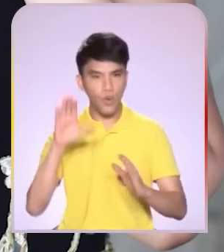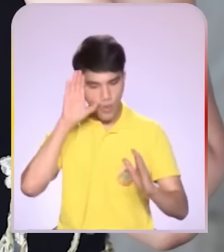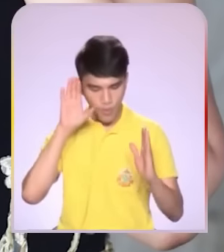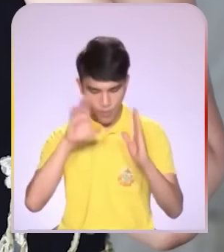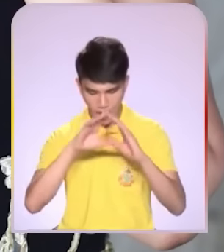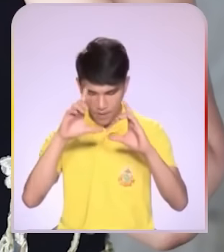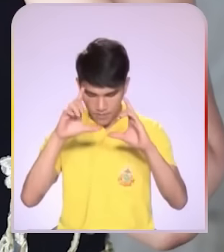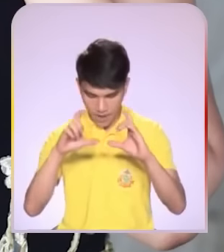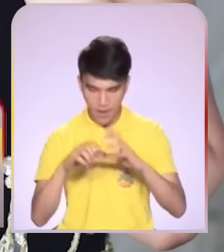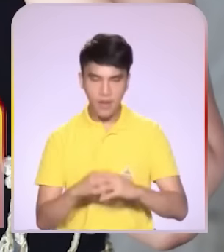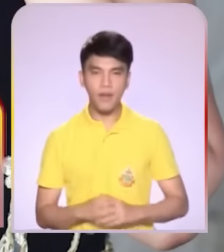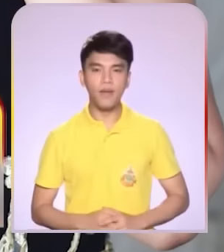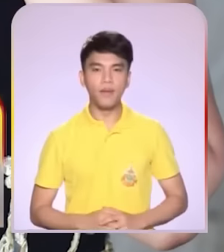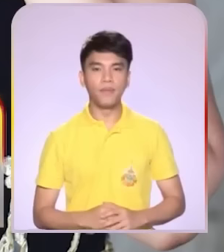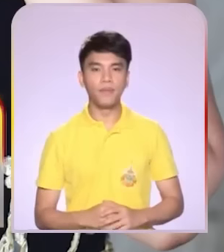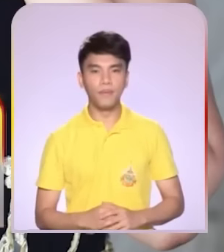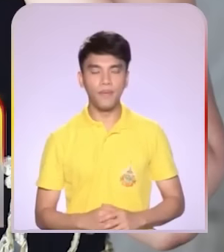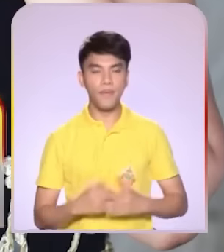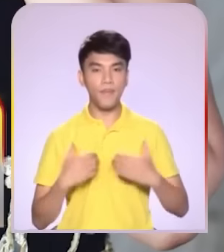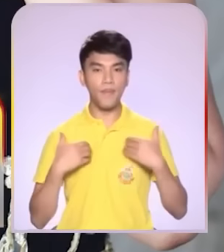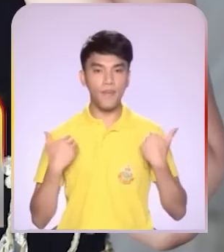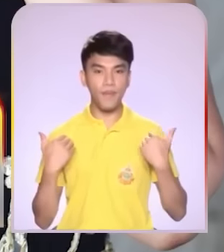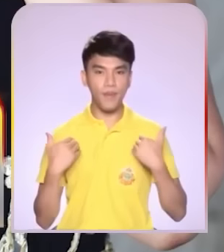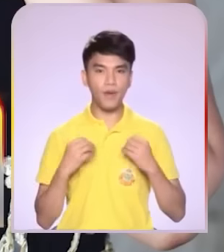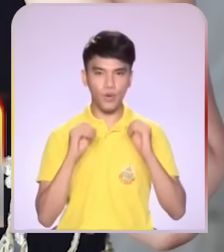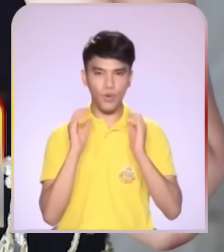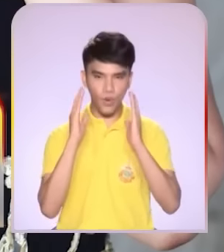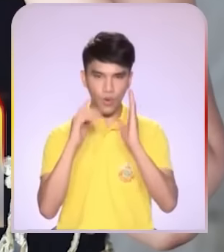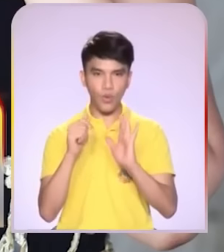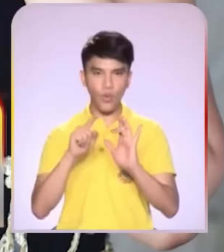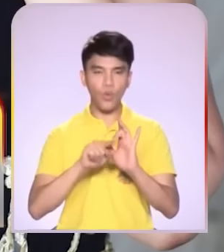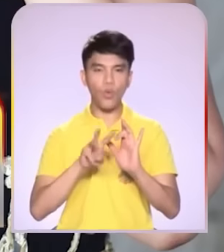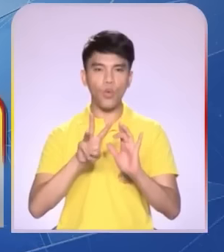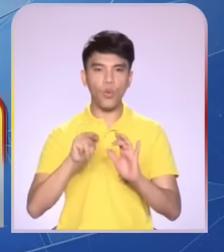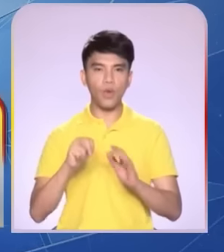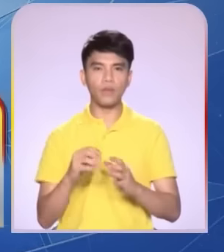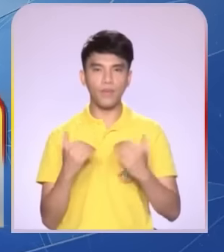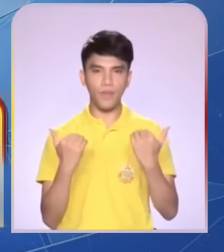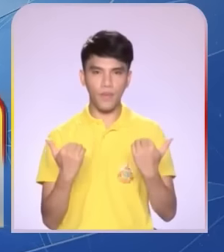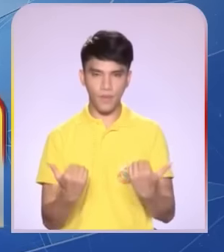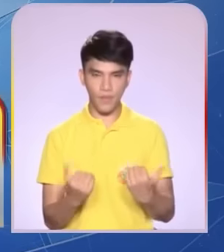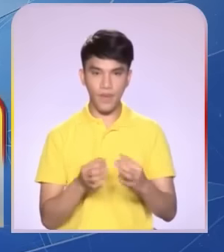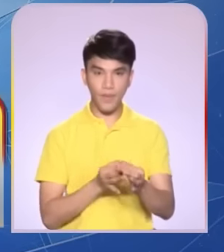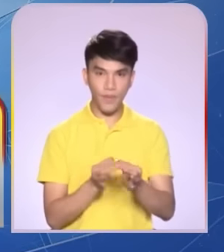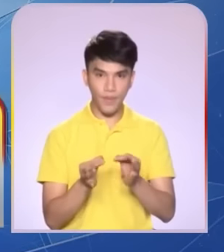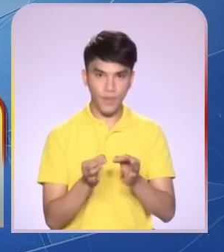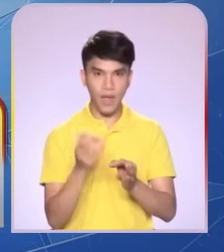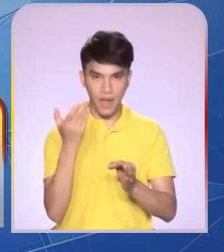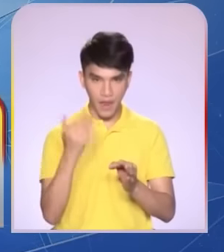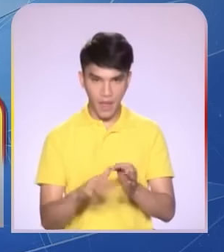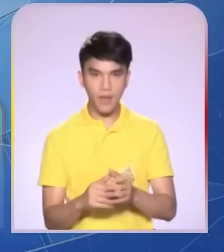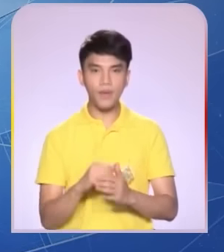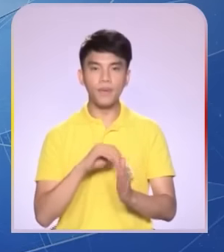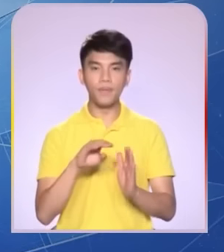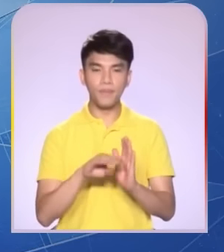ายรูปคู่กับบอสใหญ่ข้อความคือยินดีต้อนรับครูอ้วนมณีนุชล่าสุดครูอ้วนออกหนังสือชี้แจงเลยนะคะร